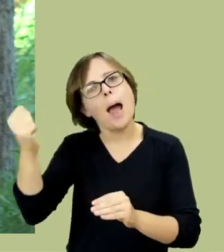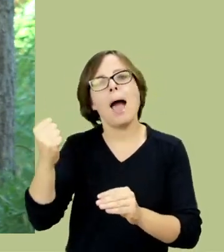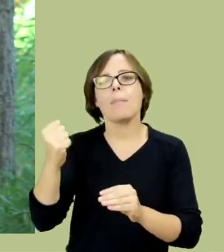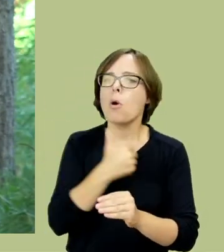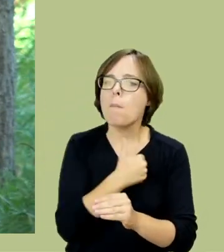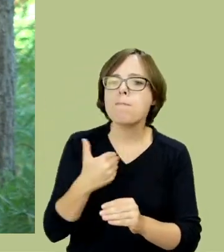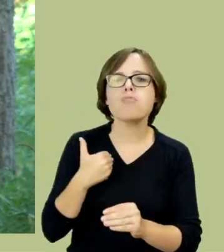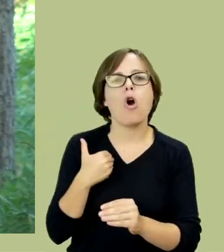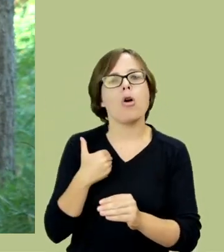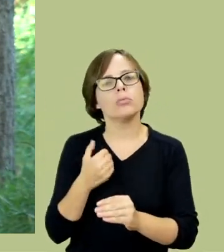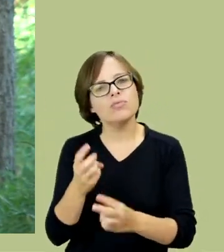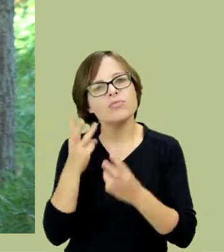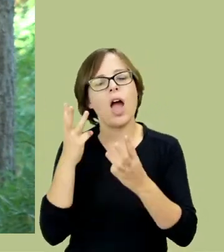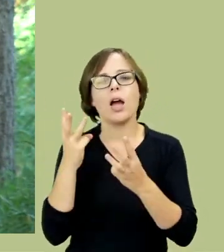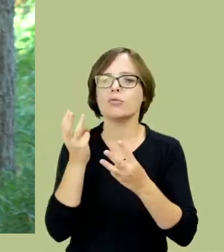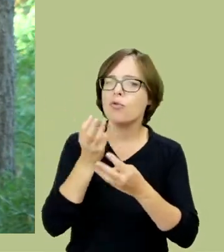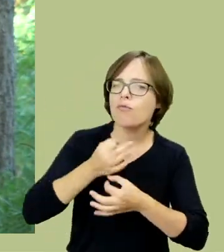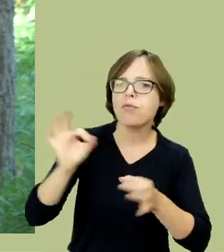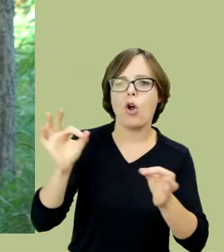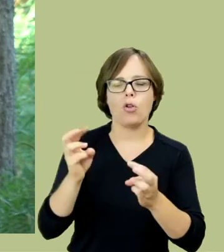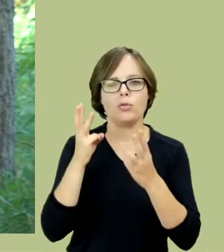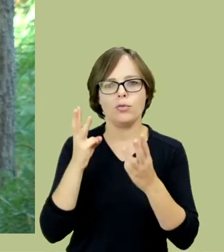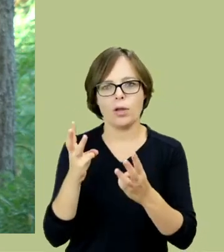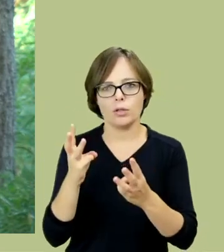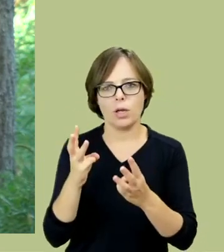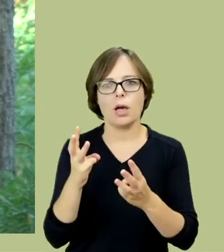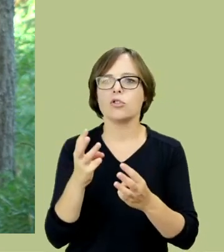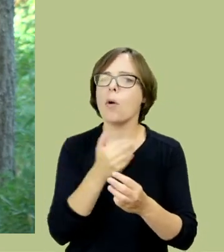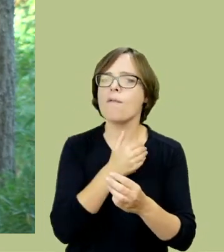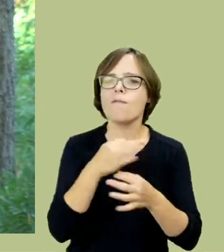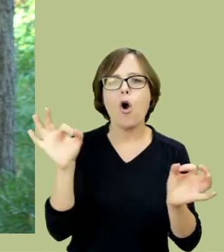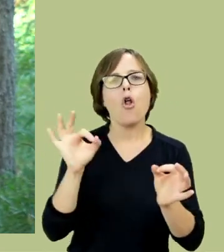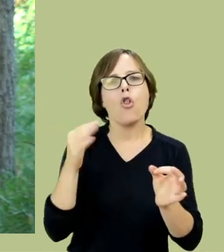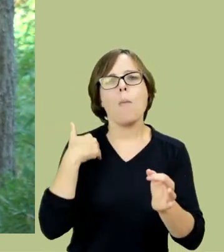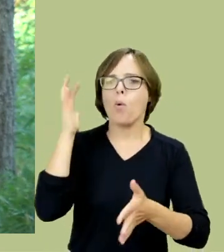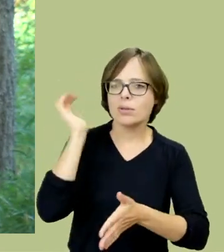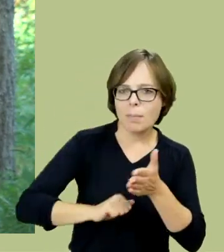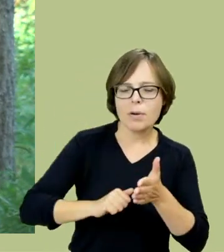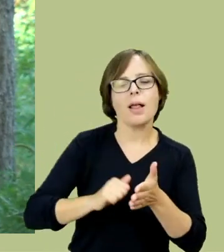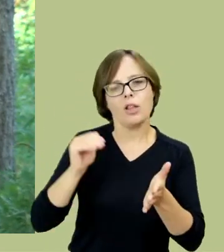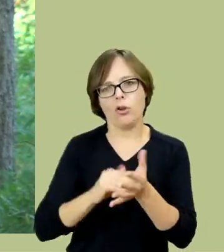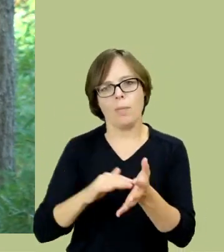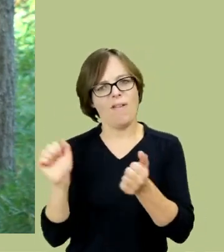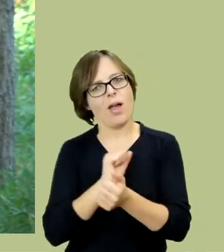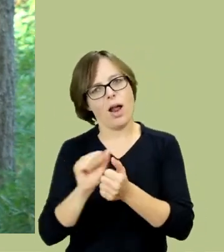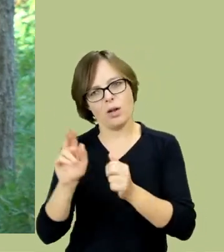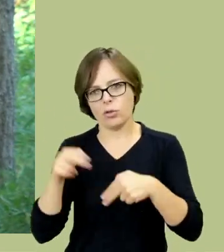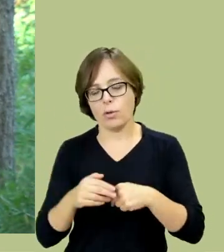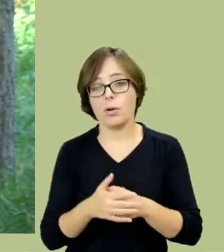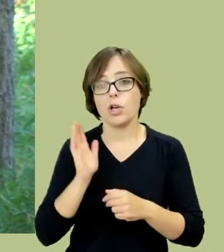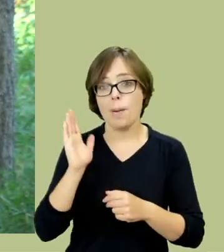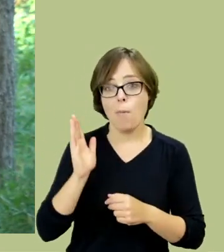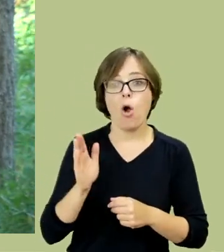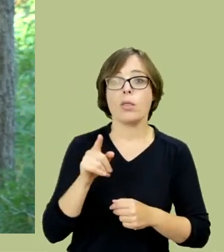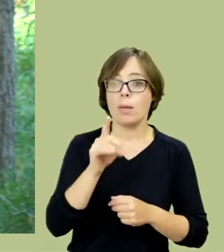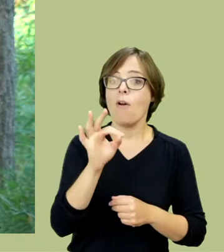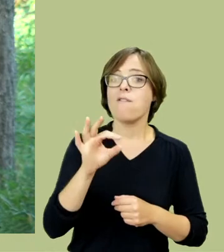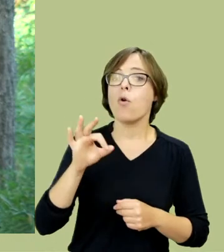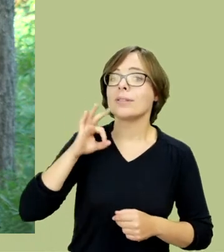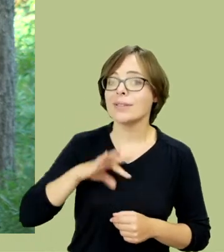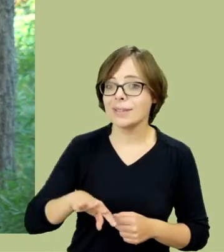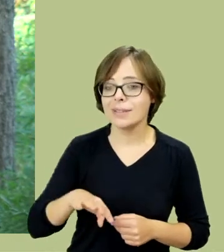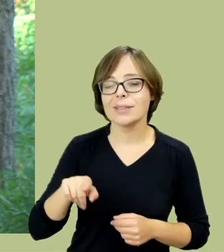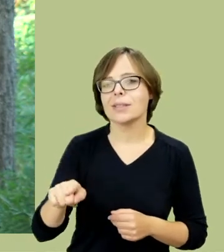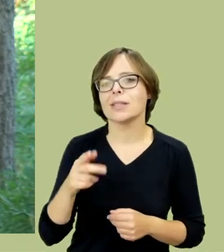o wolności, która została nam odebrana i o którą trzeba walczyć. I kiedy synowie jej mówili, że no